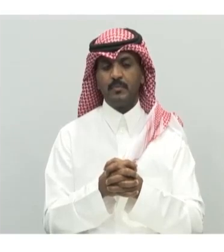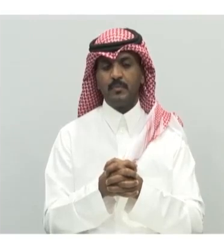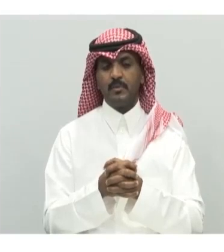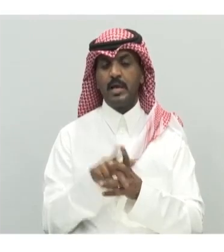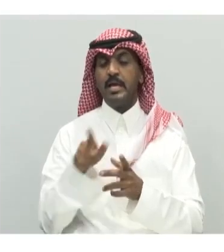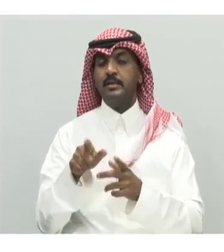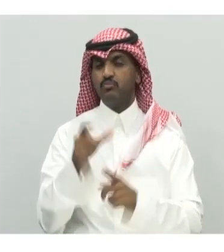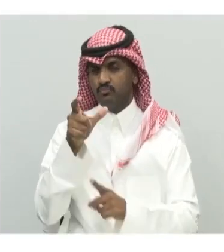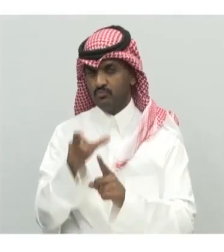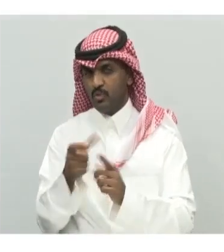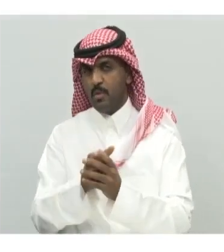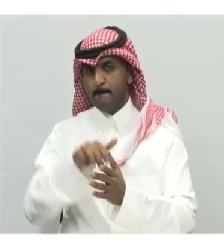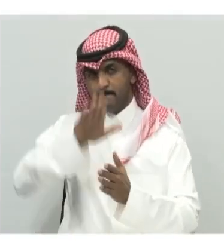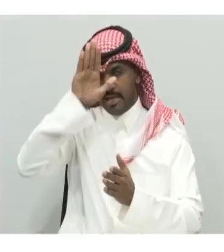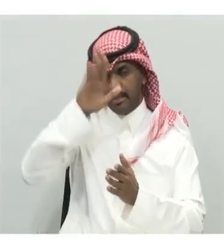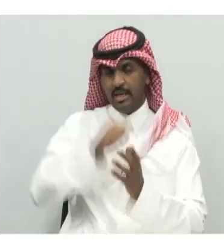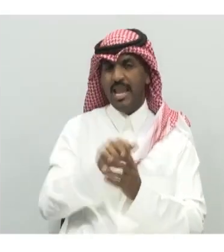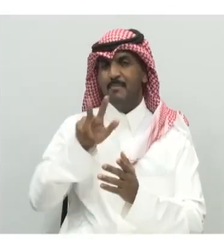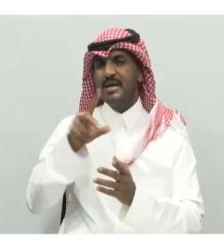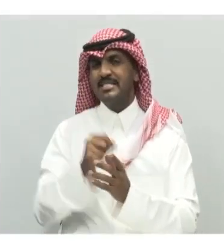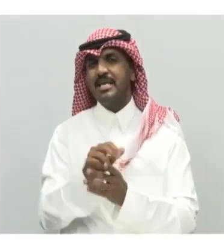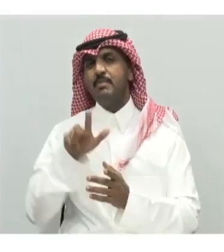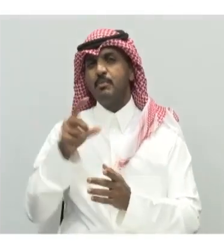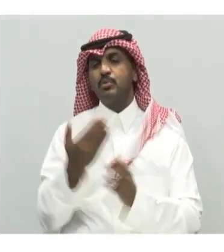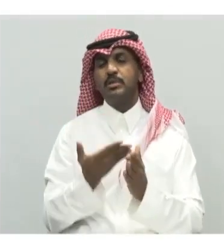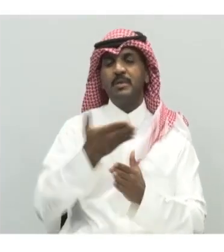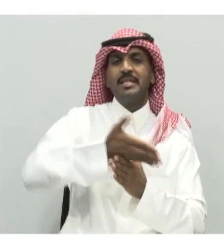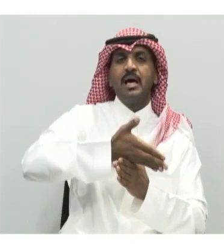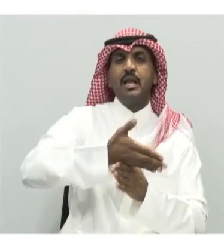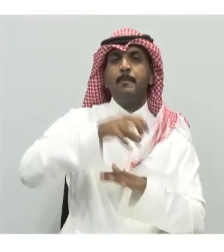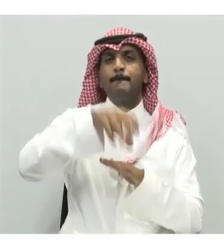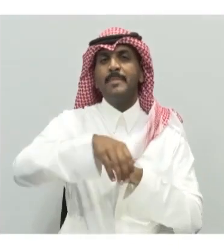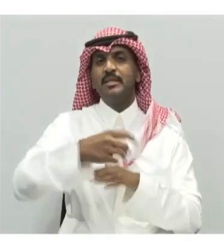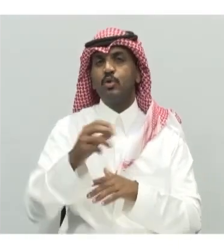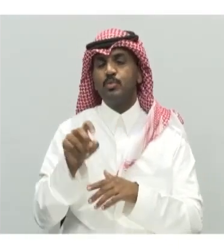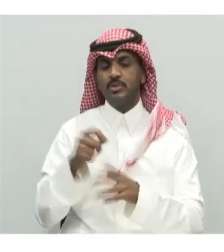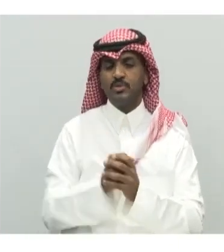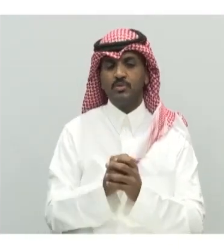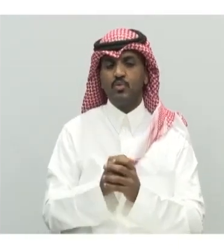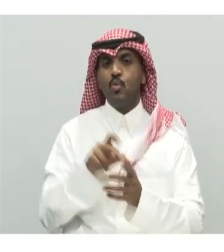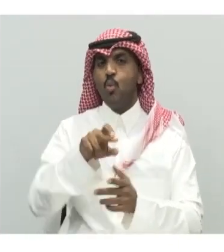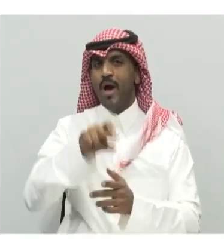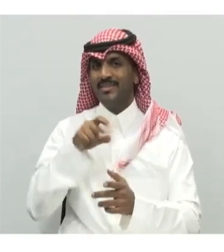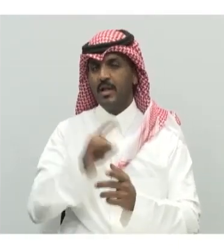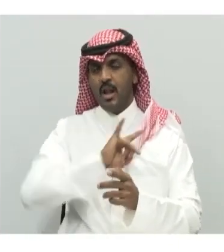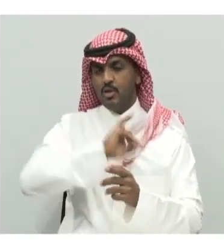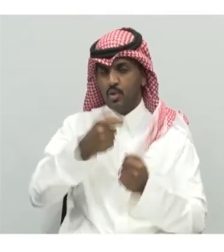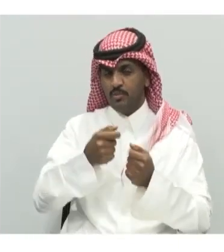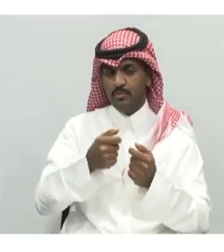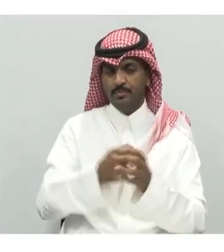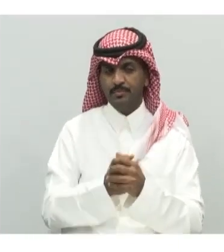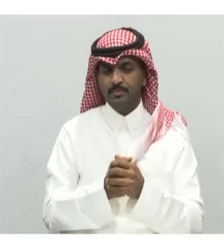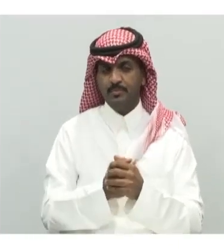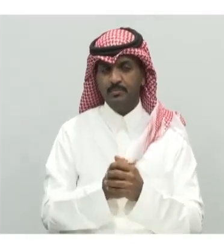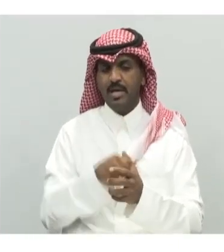ان الخليفه العباسي المامون عندما دخل قبرص وعد اهلها الا تؤخذ منهم